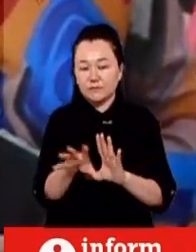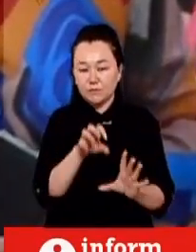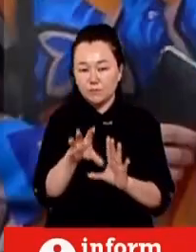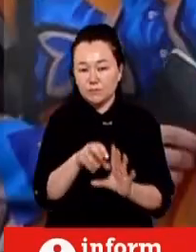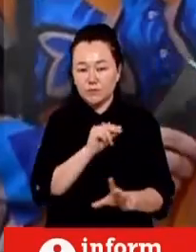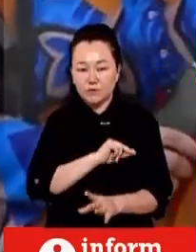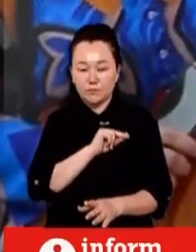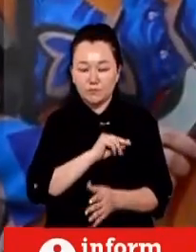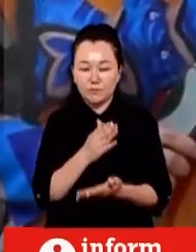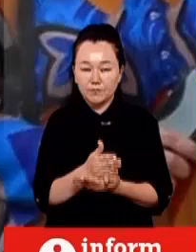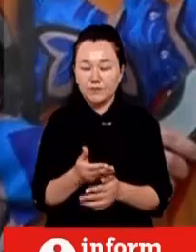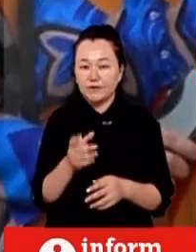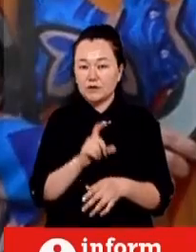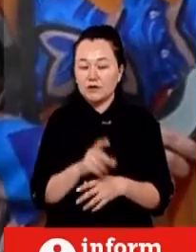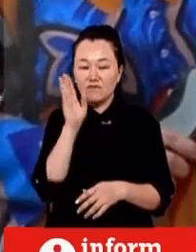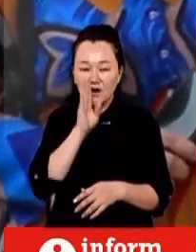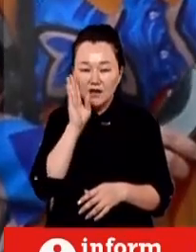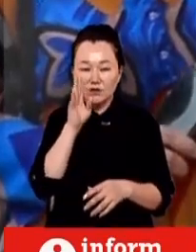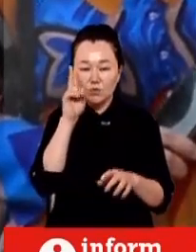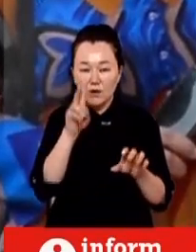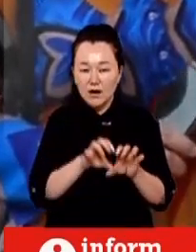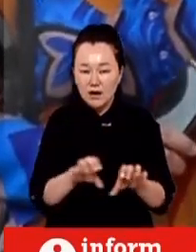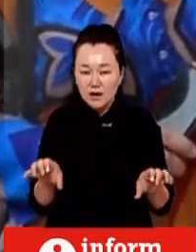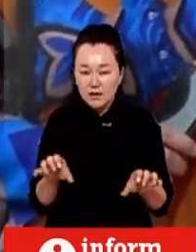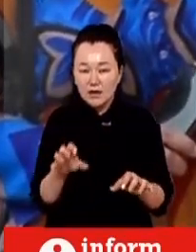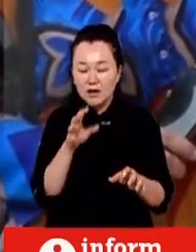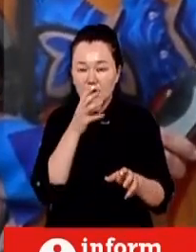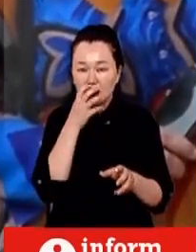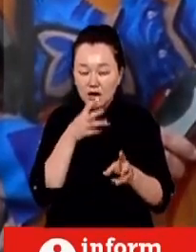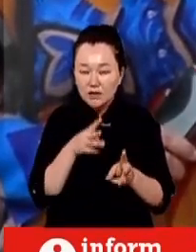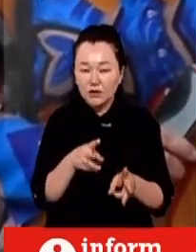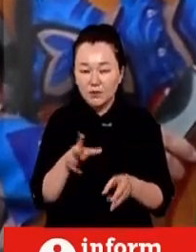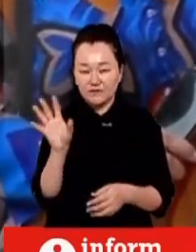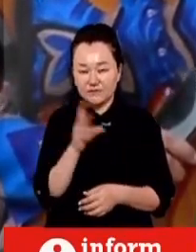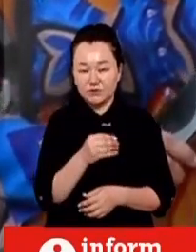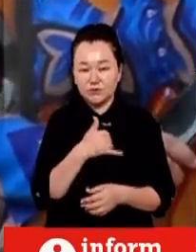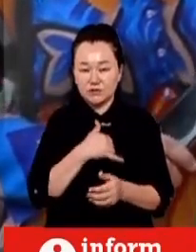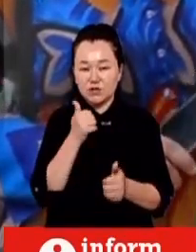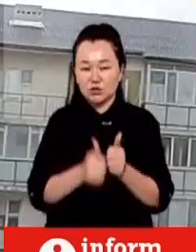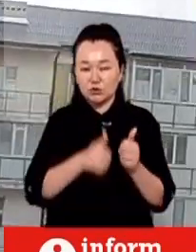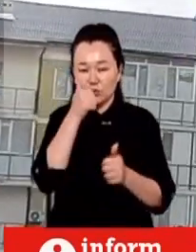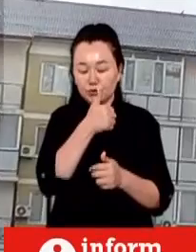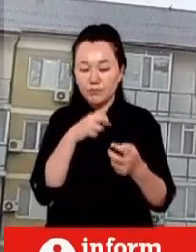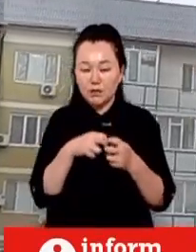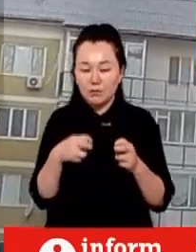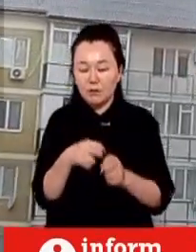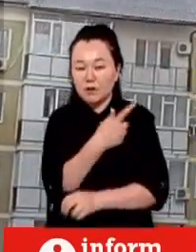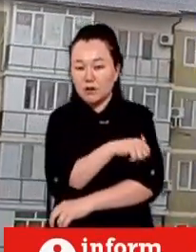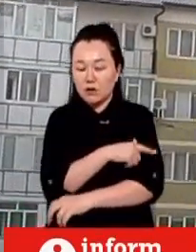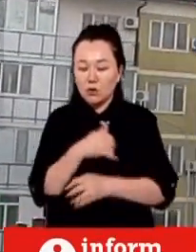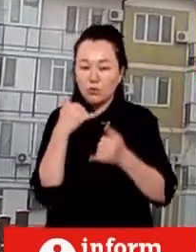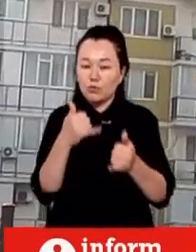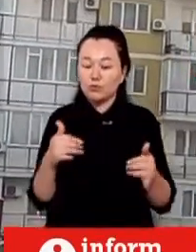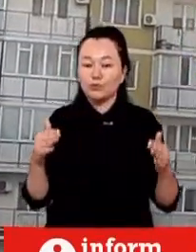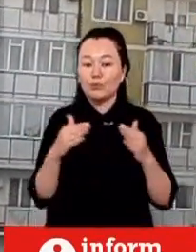дейді. Сол су, мана канализация, отопление, в общем, бізде жыл сайын проблема. Медиктерге салынған үй